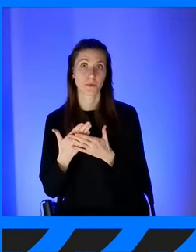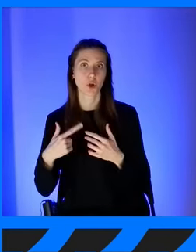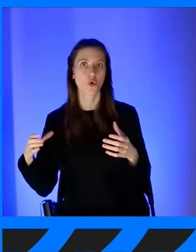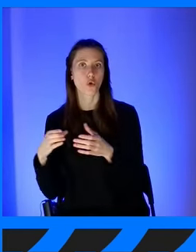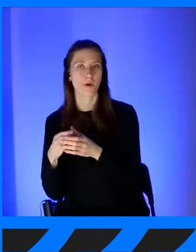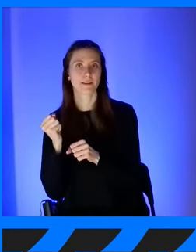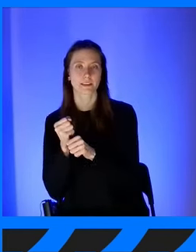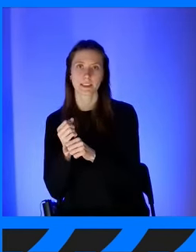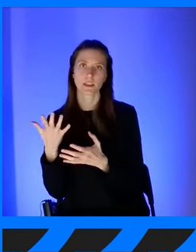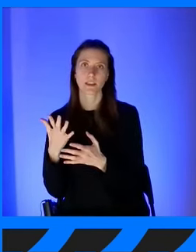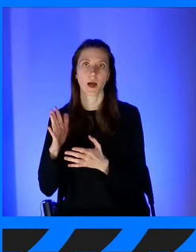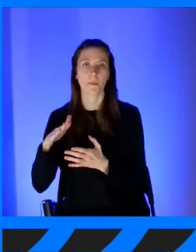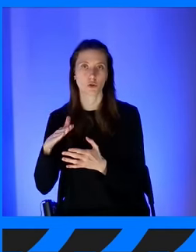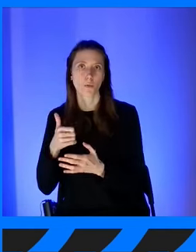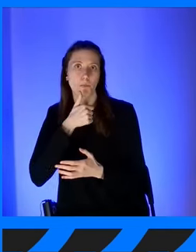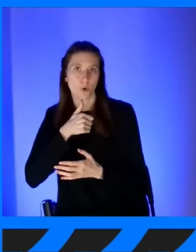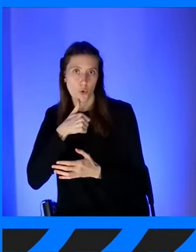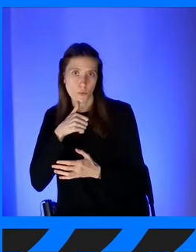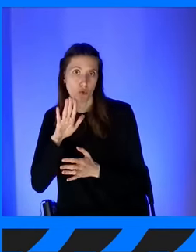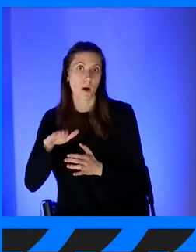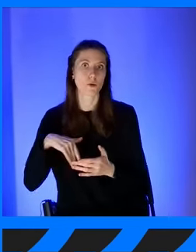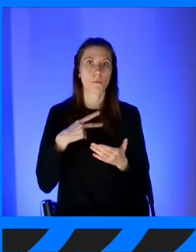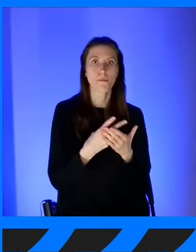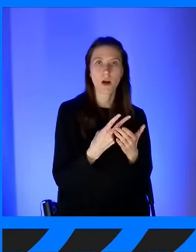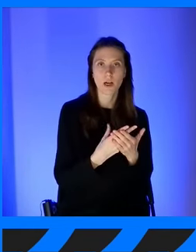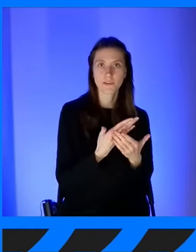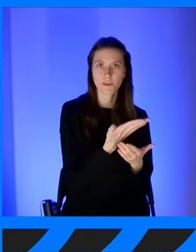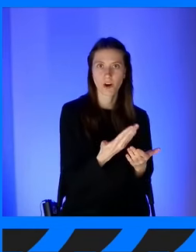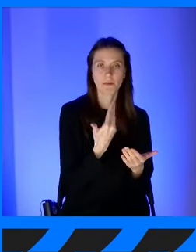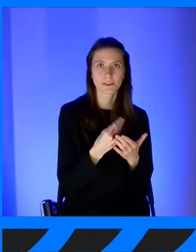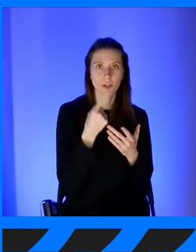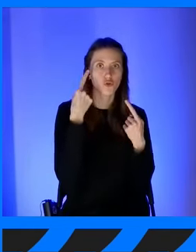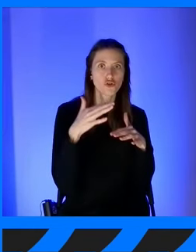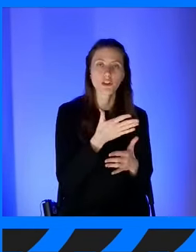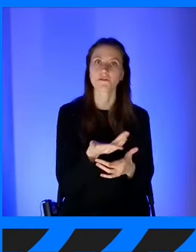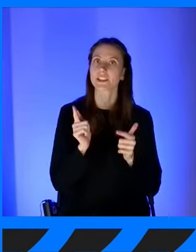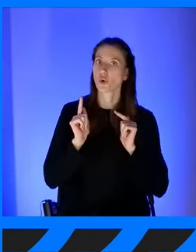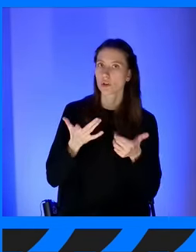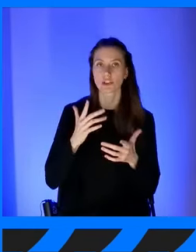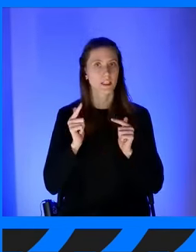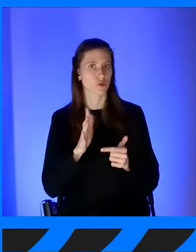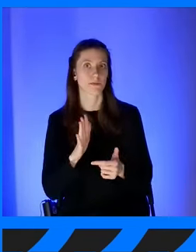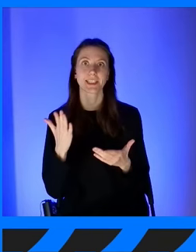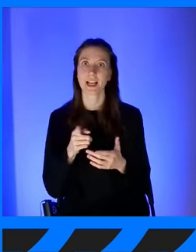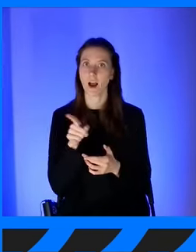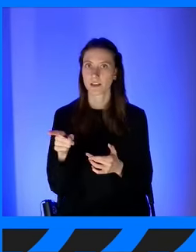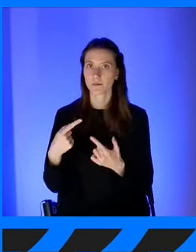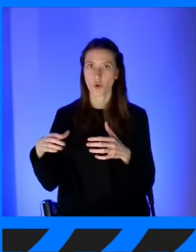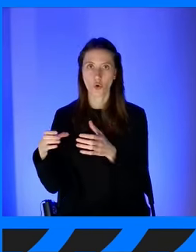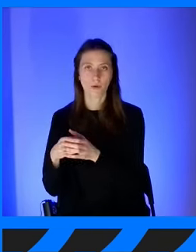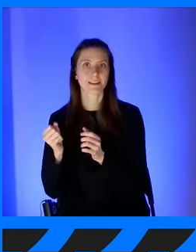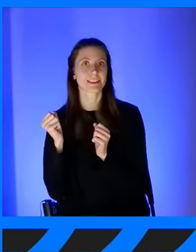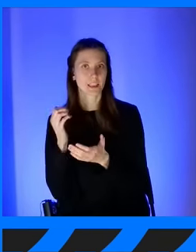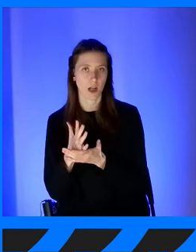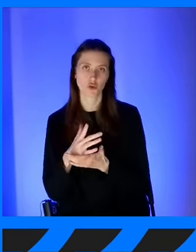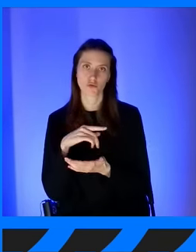концепт Потом приходит к вам демонстрирует решение и вы говорите да нет Или они сразу приходят и говорят что нас это не